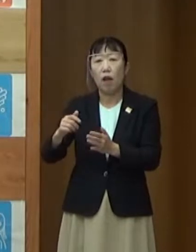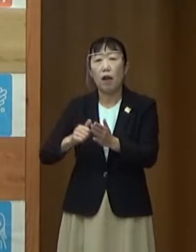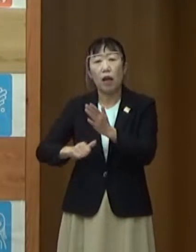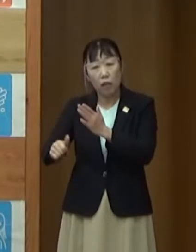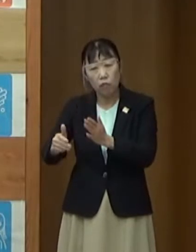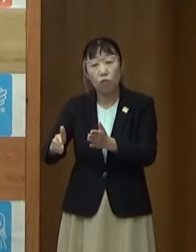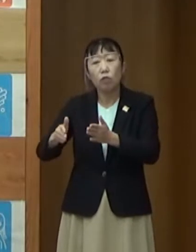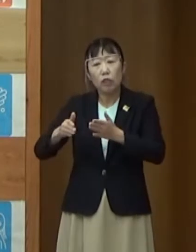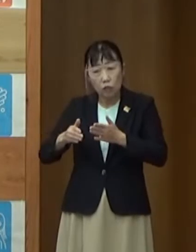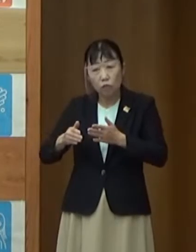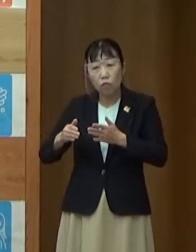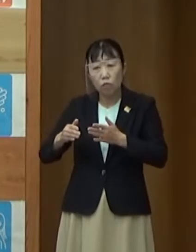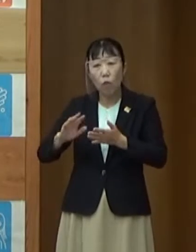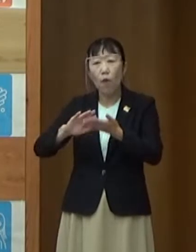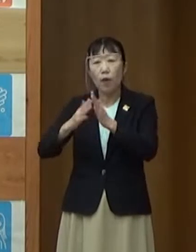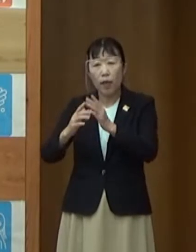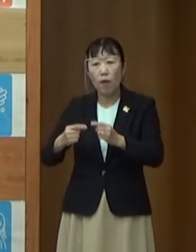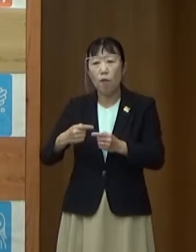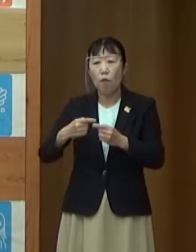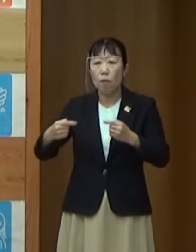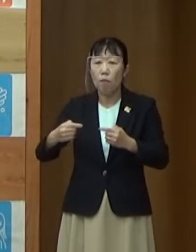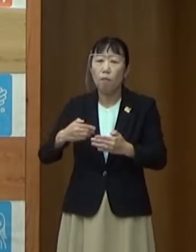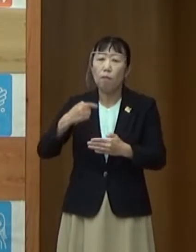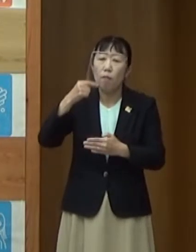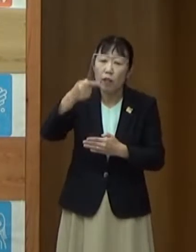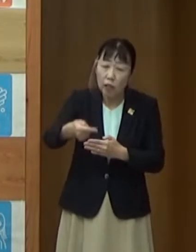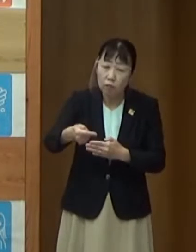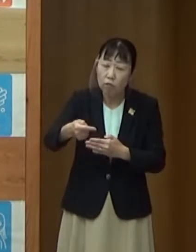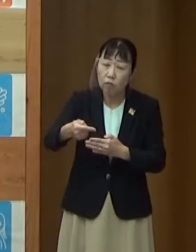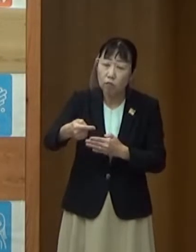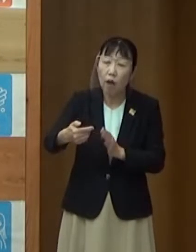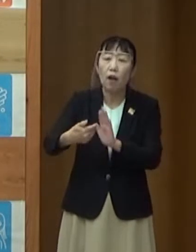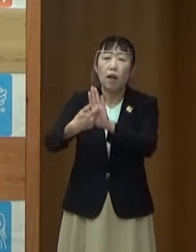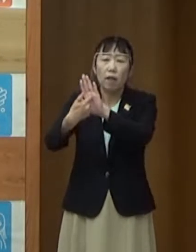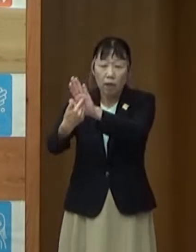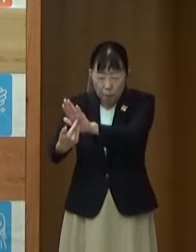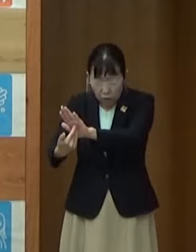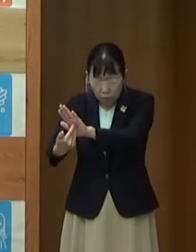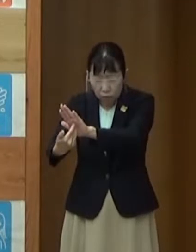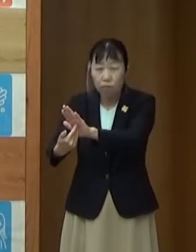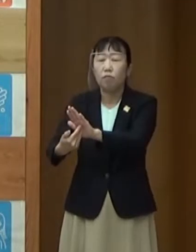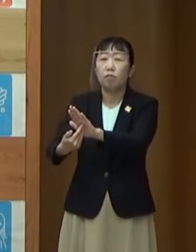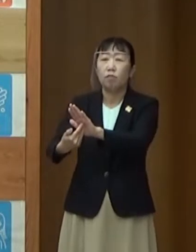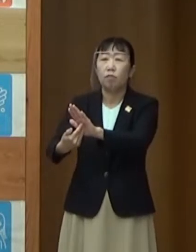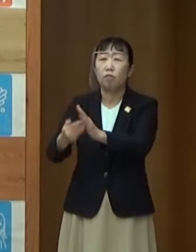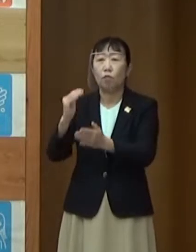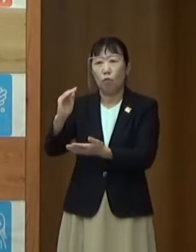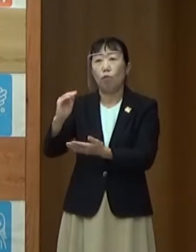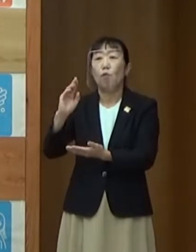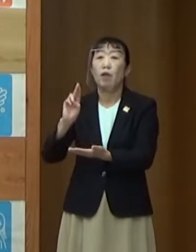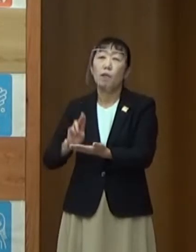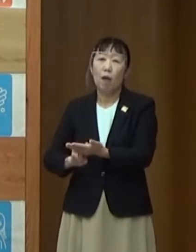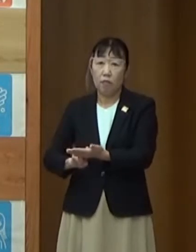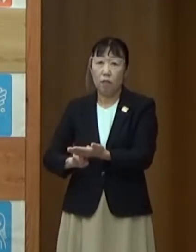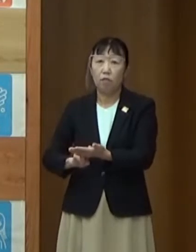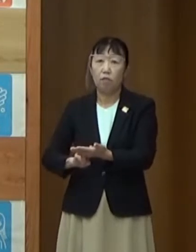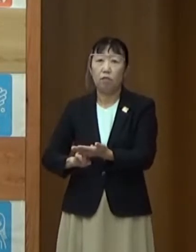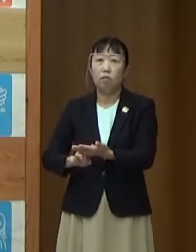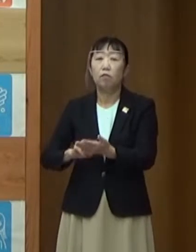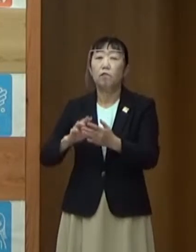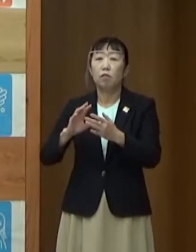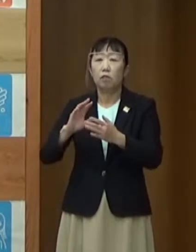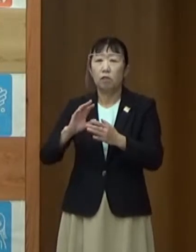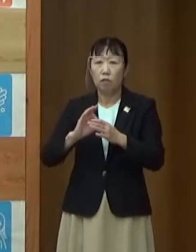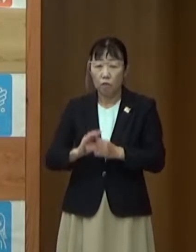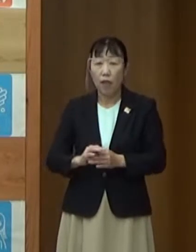と県をまたいだ移動はできる限りしないということになってますので、そういった形で帰省